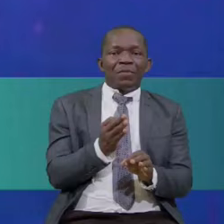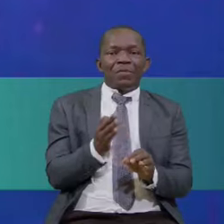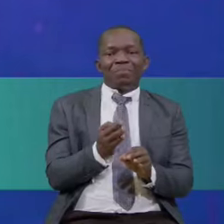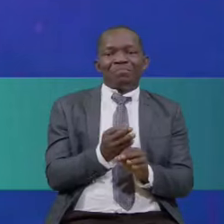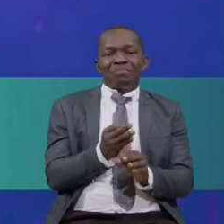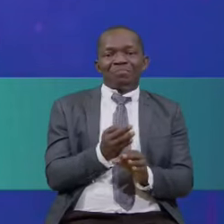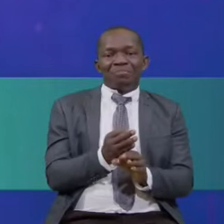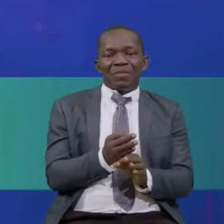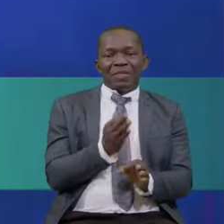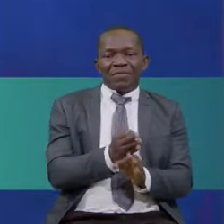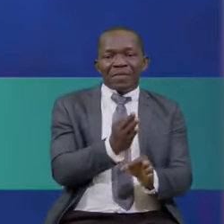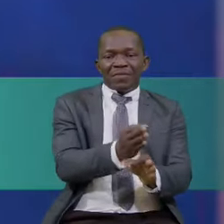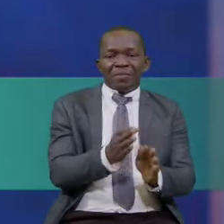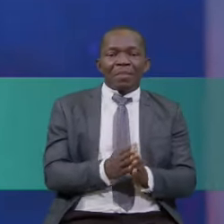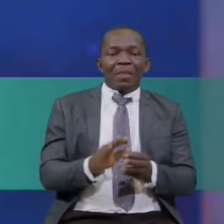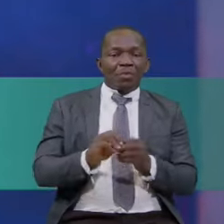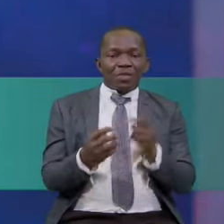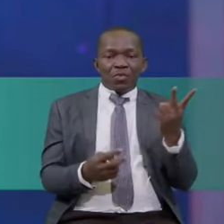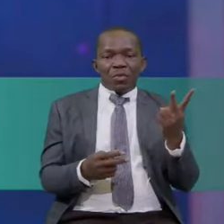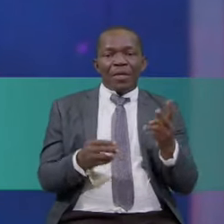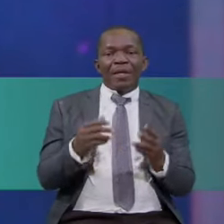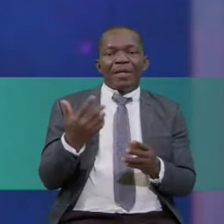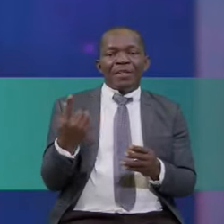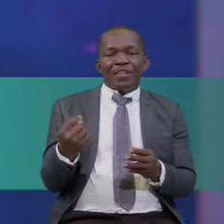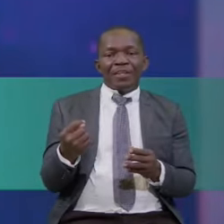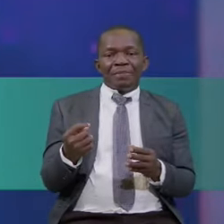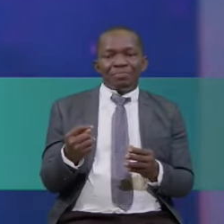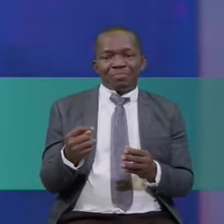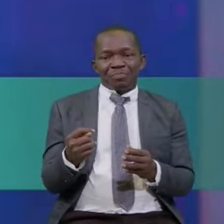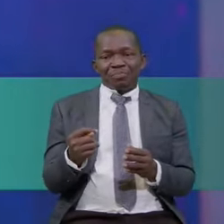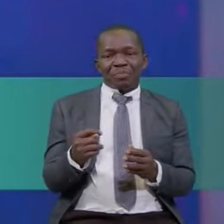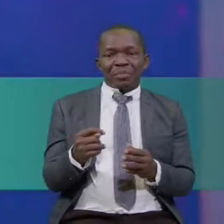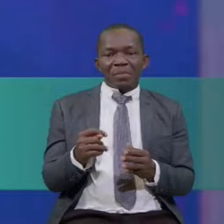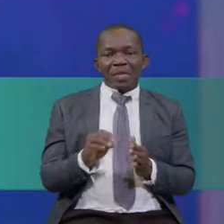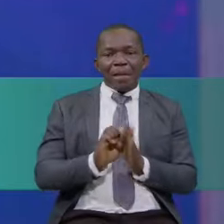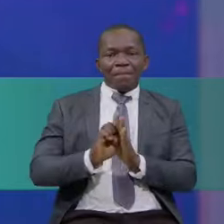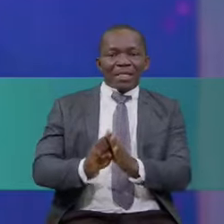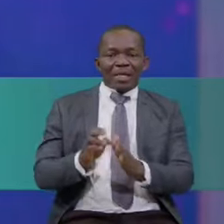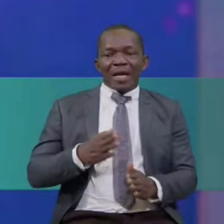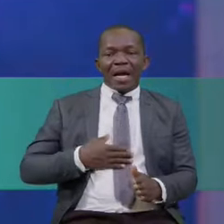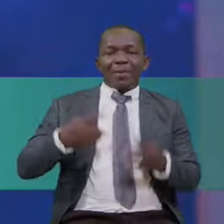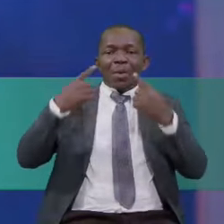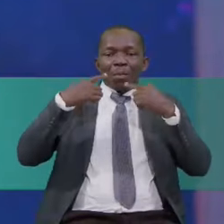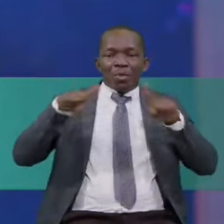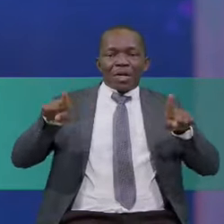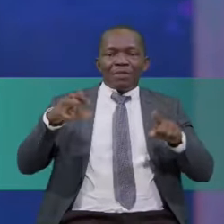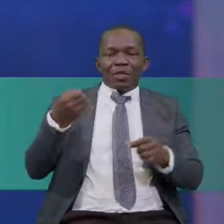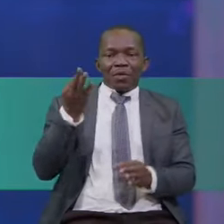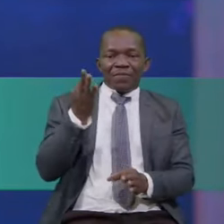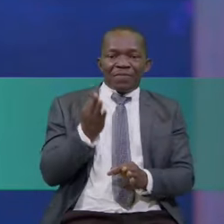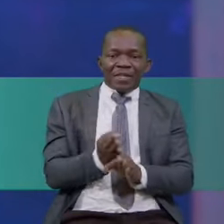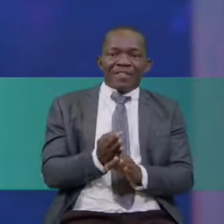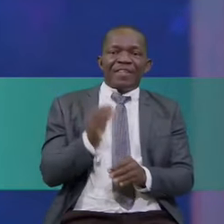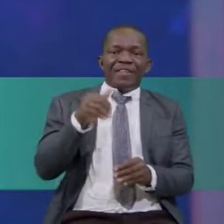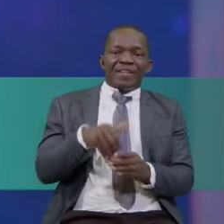de la foi dans sa plénitude nous ne parlons pas seulement de la foi